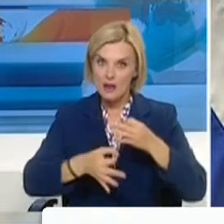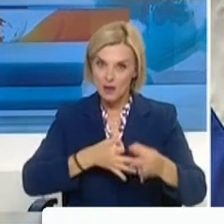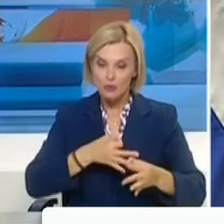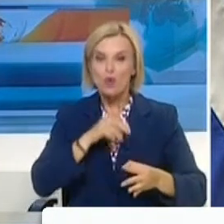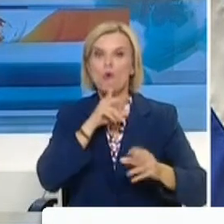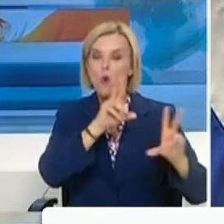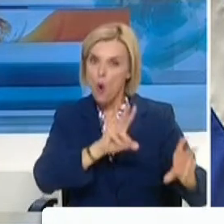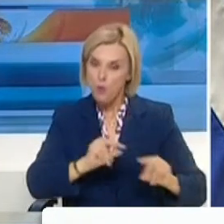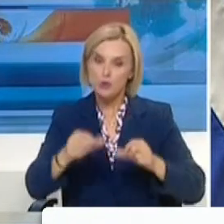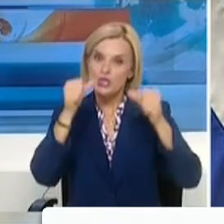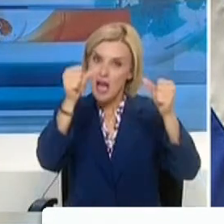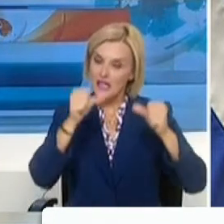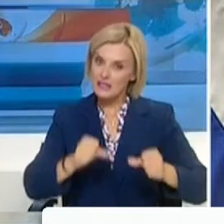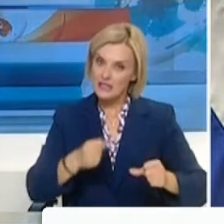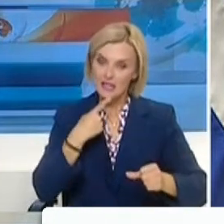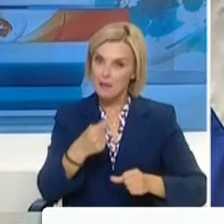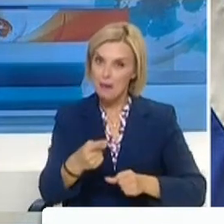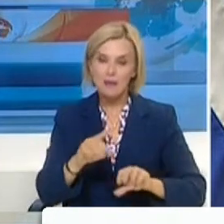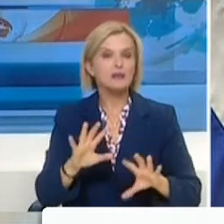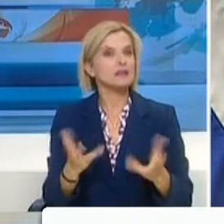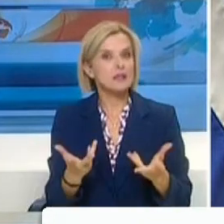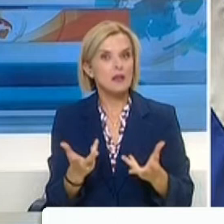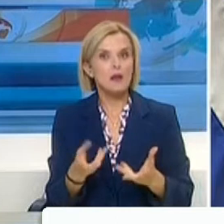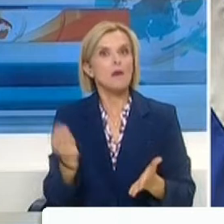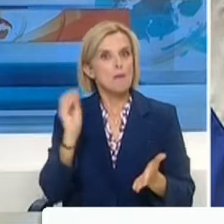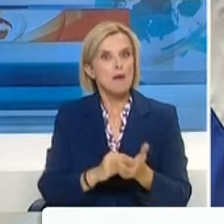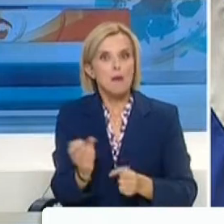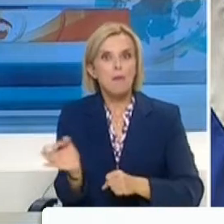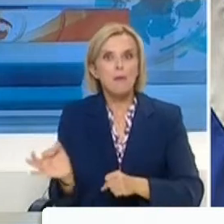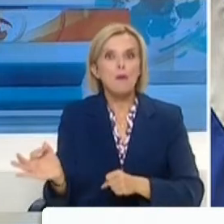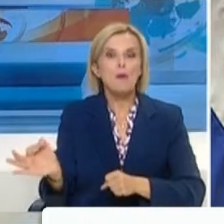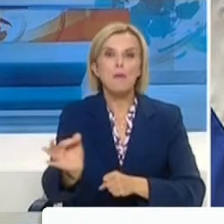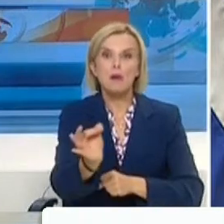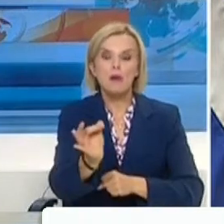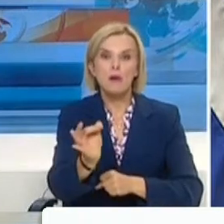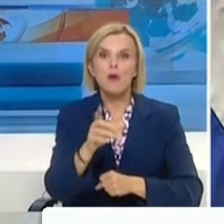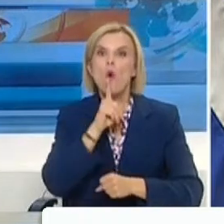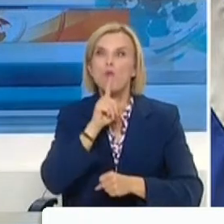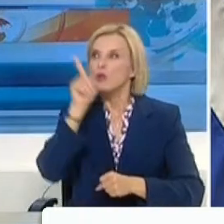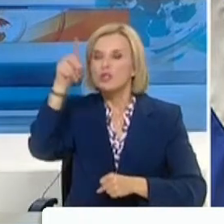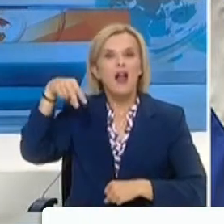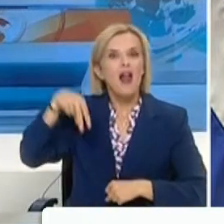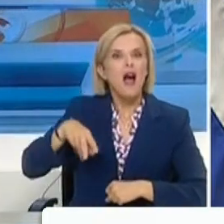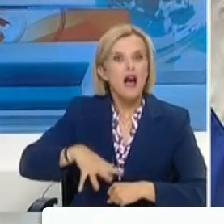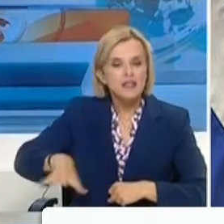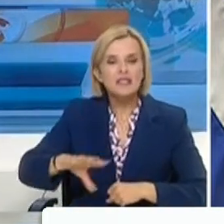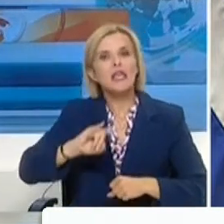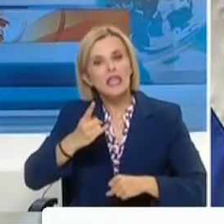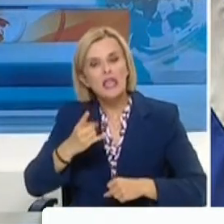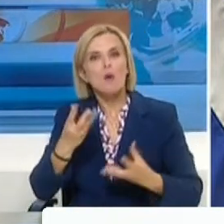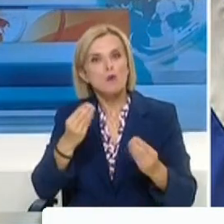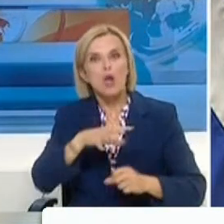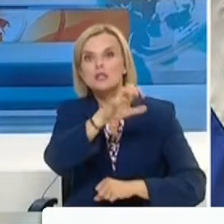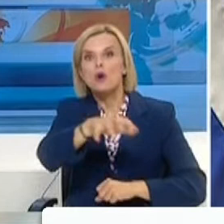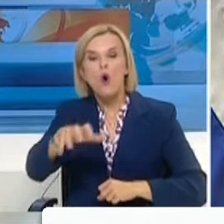και σε αντίστοιχες ανακοινώσεις του ΠΟΗ, αφορά την εμφάνιση νέων επιδημικών εξάρσεων της νόσου σε πολλές διαφορετικές χώρες, την ώρα που